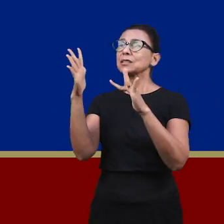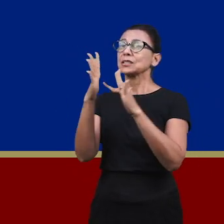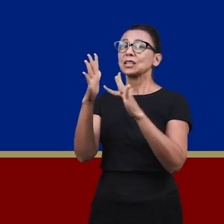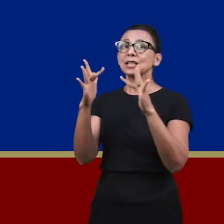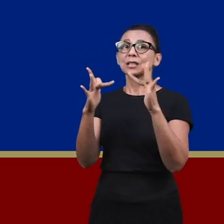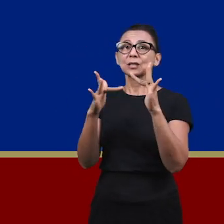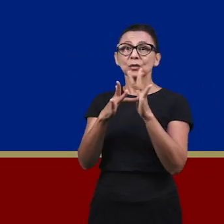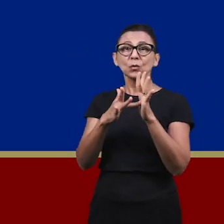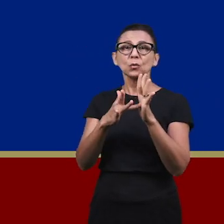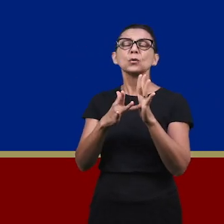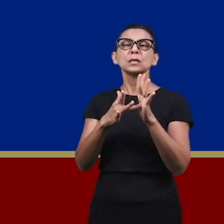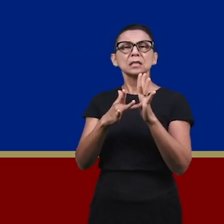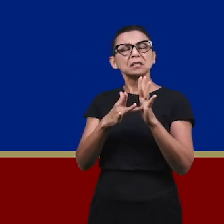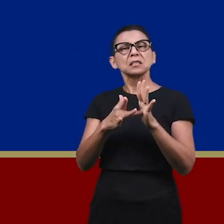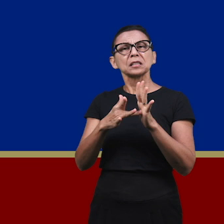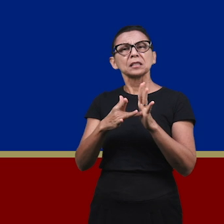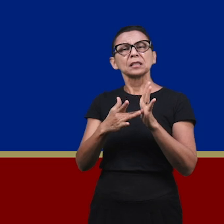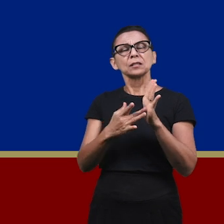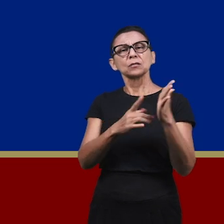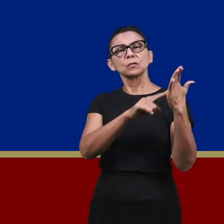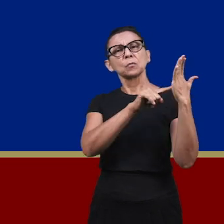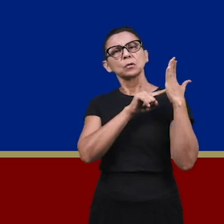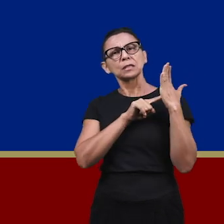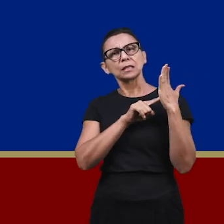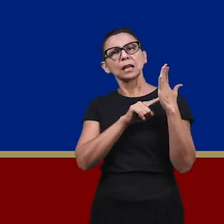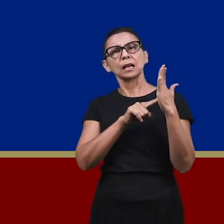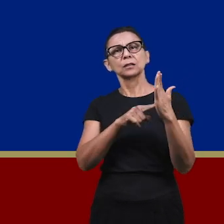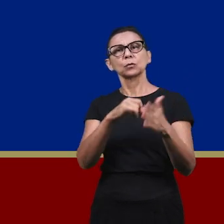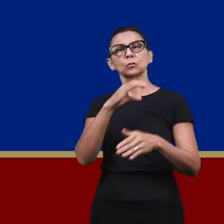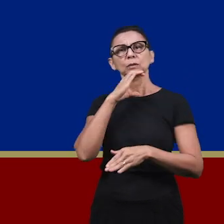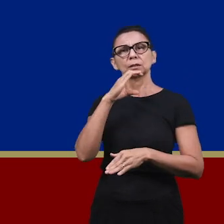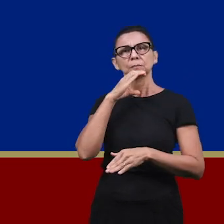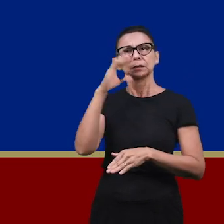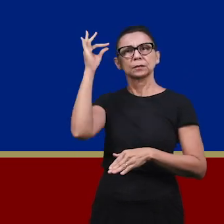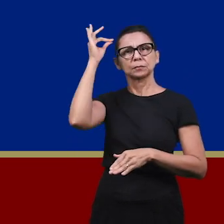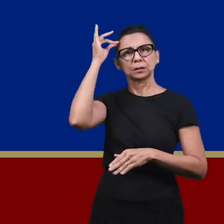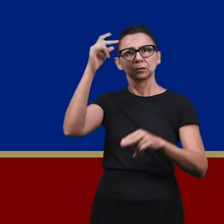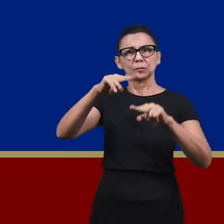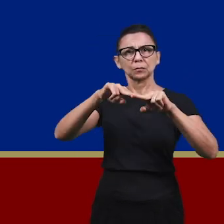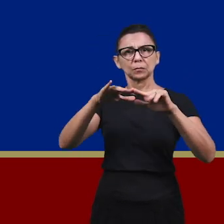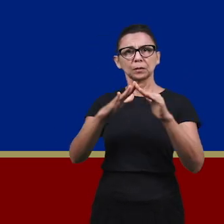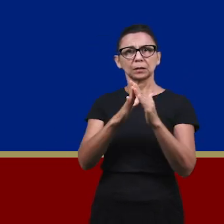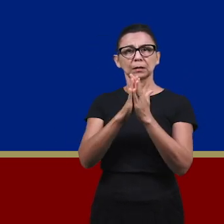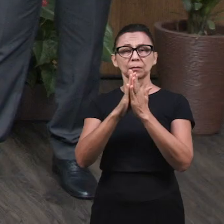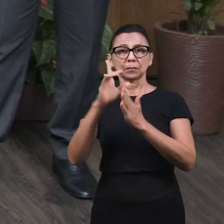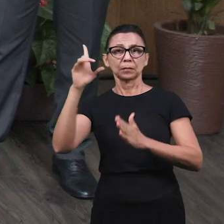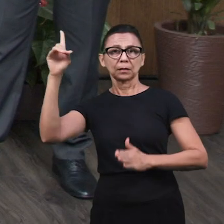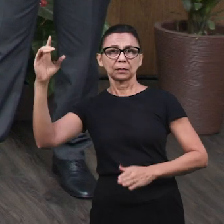Jésus, ce qui nous rajoute une connaissance spirituelle dans l'enseignement de la parole.